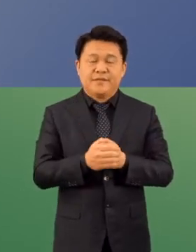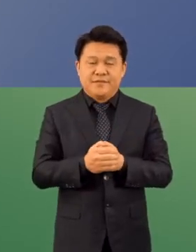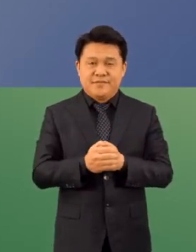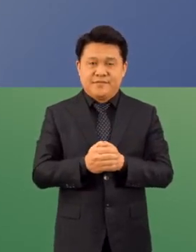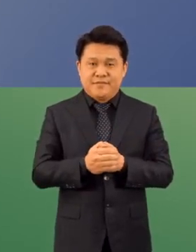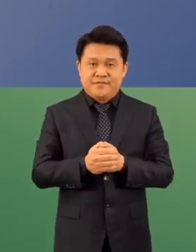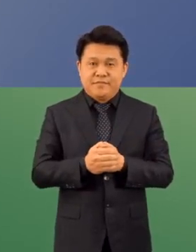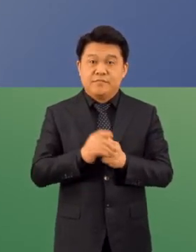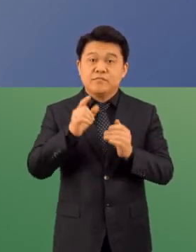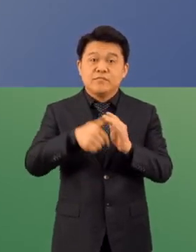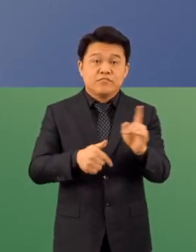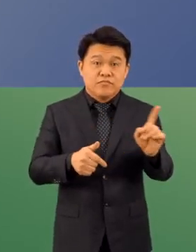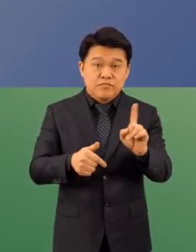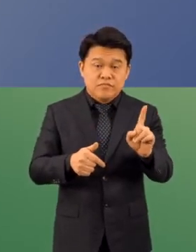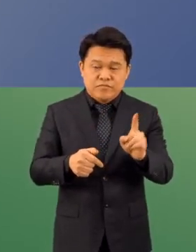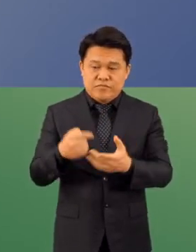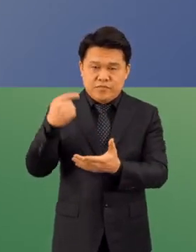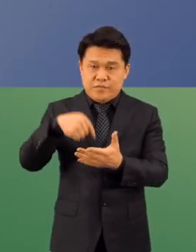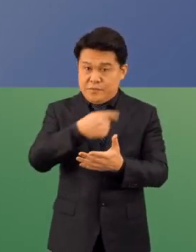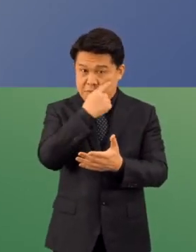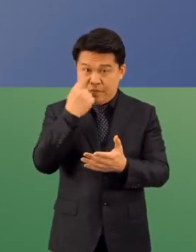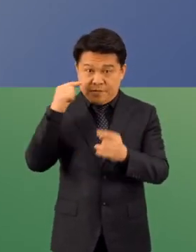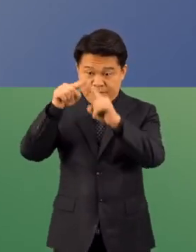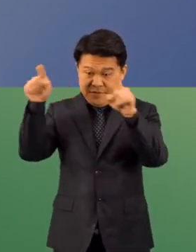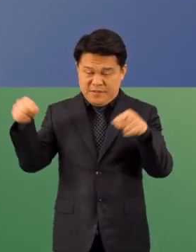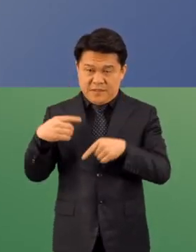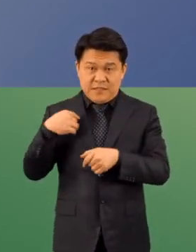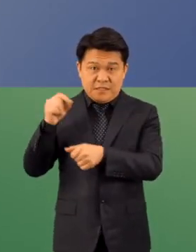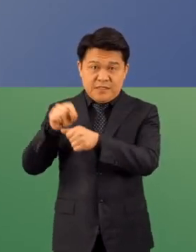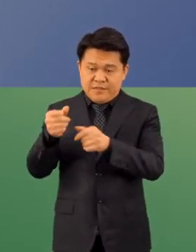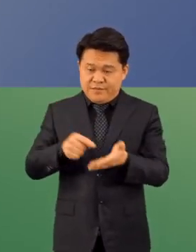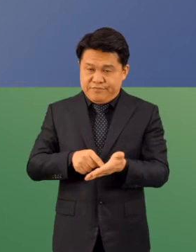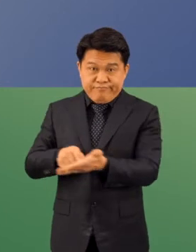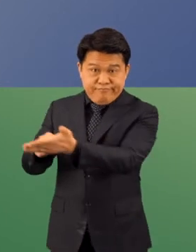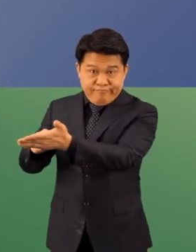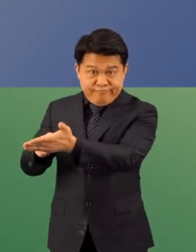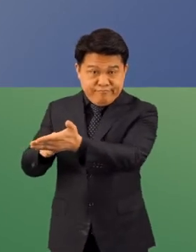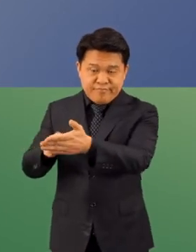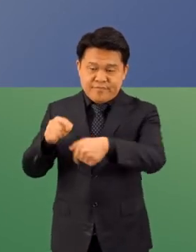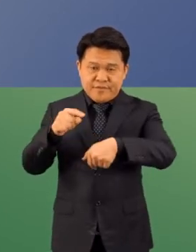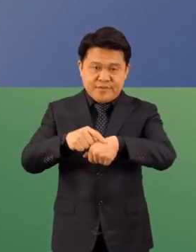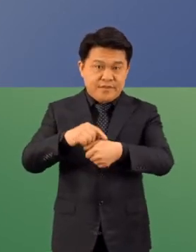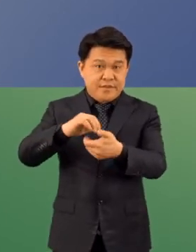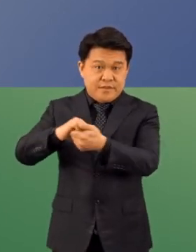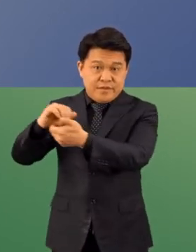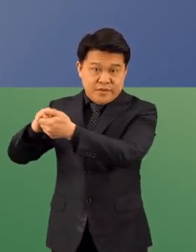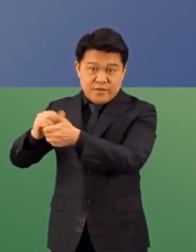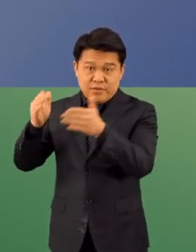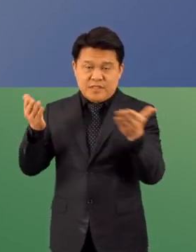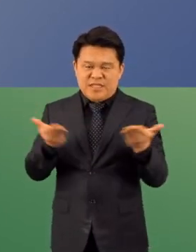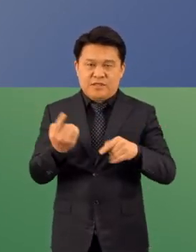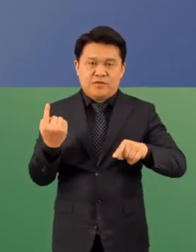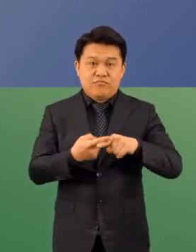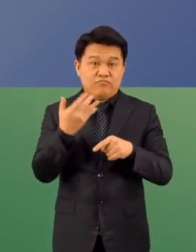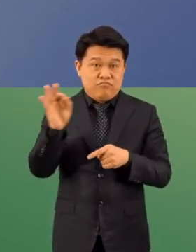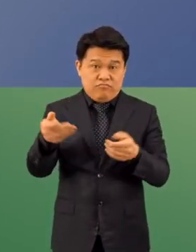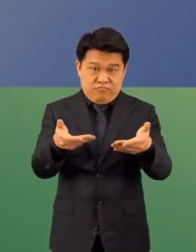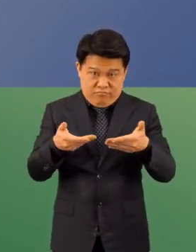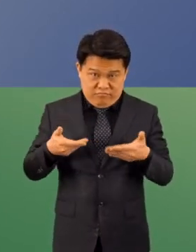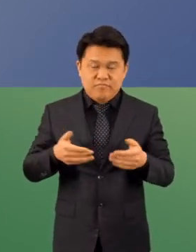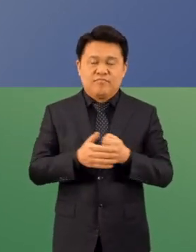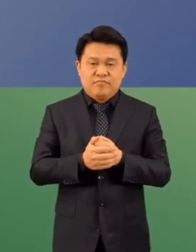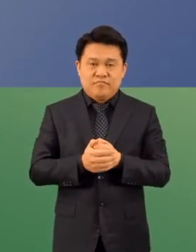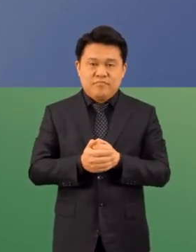있습니다. 이 경우에는 교육 확인서를 담당 직원에게 내면 정해진 시간 동안 일을 한 것으로